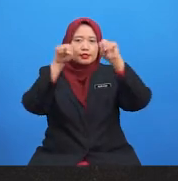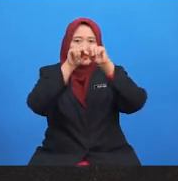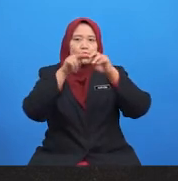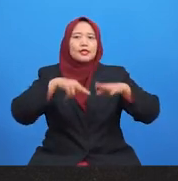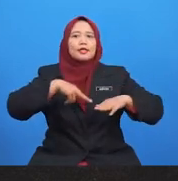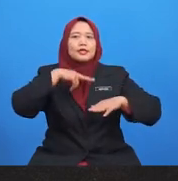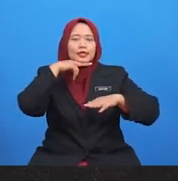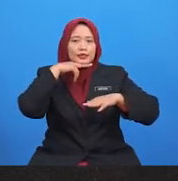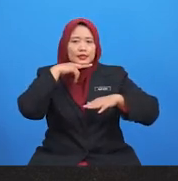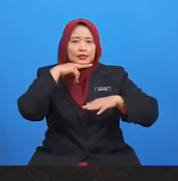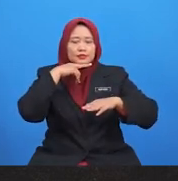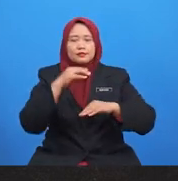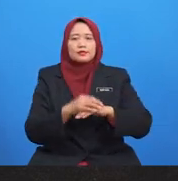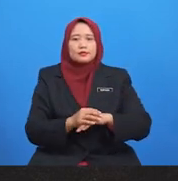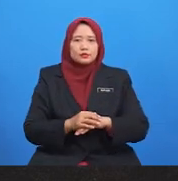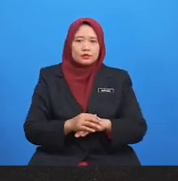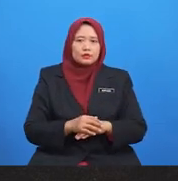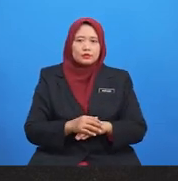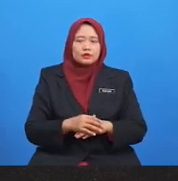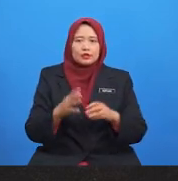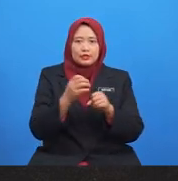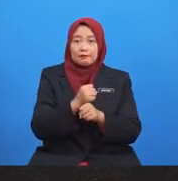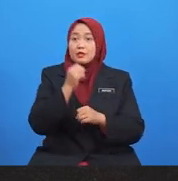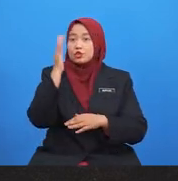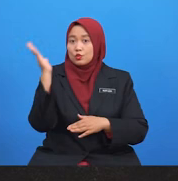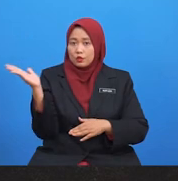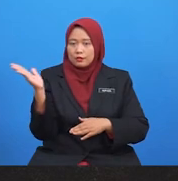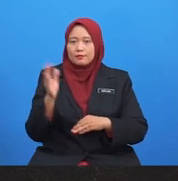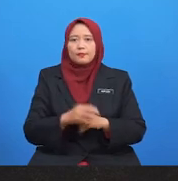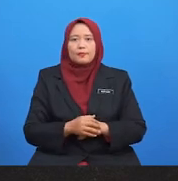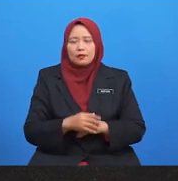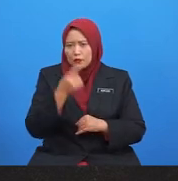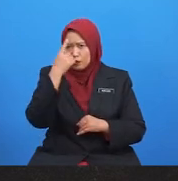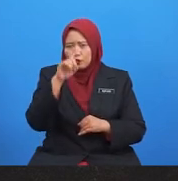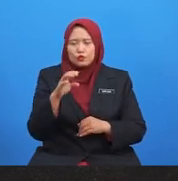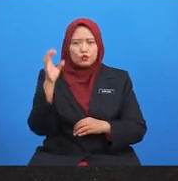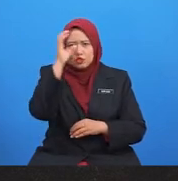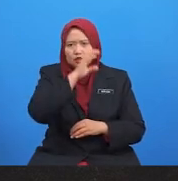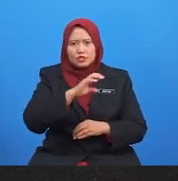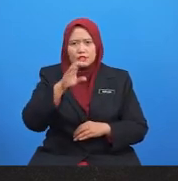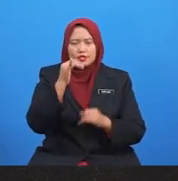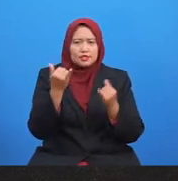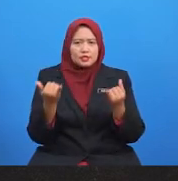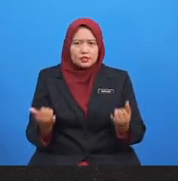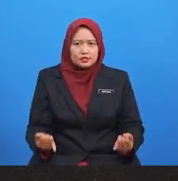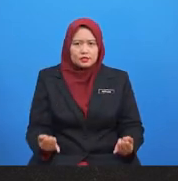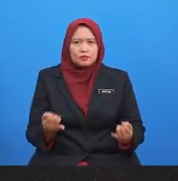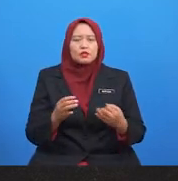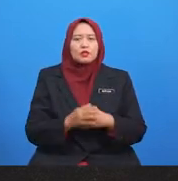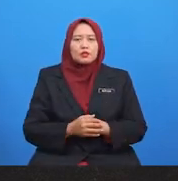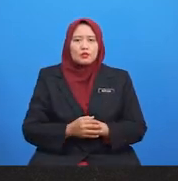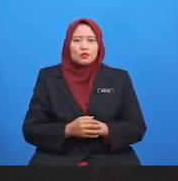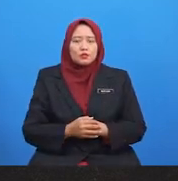akan dapat 9 pi. Akhir sekali, untuk mencari isi padu kawasan